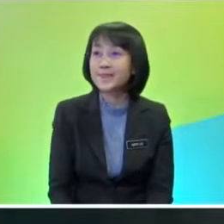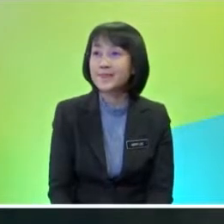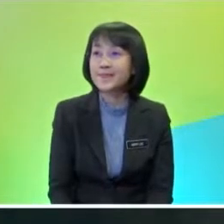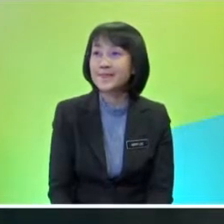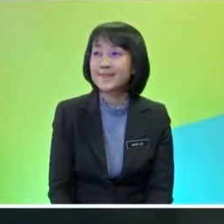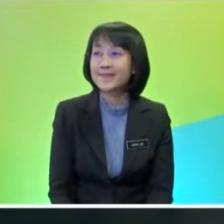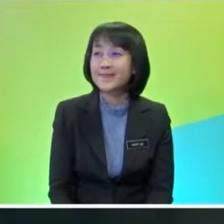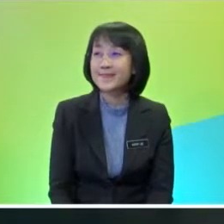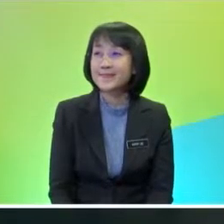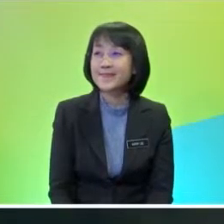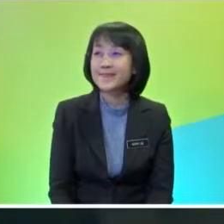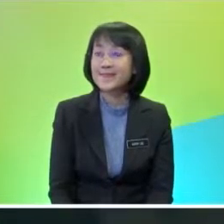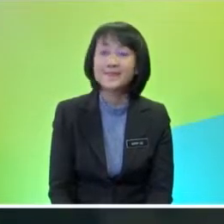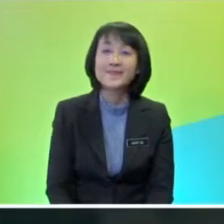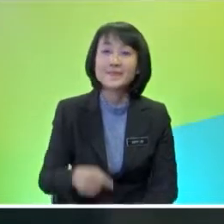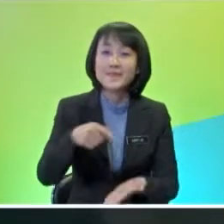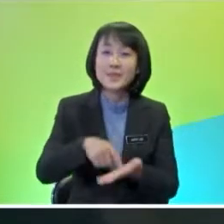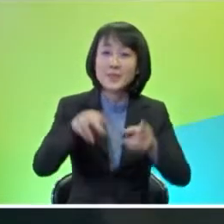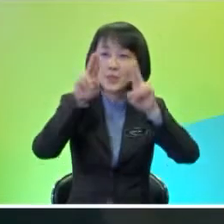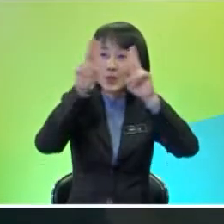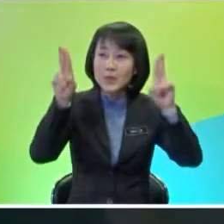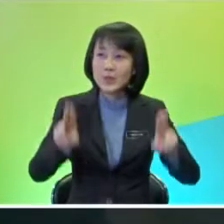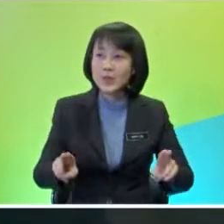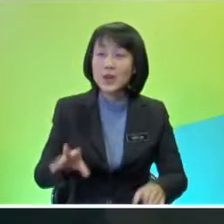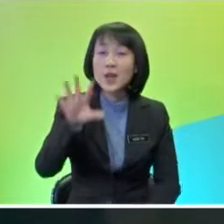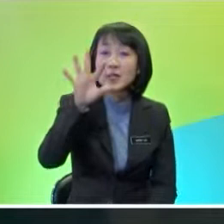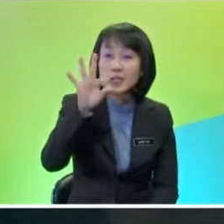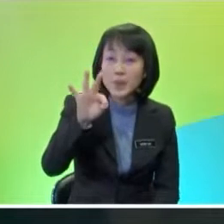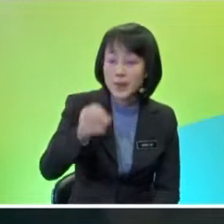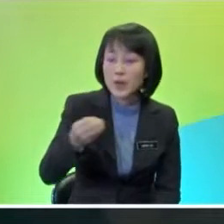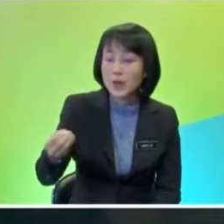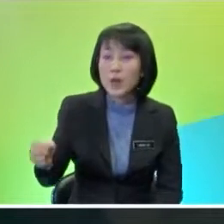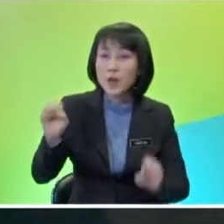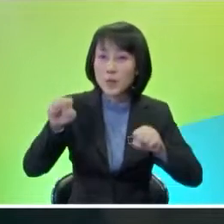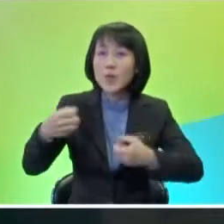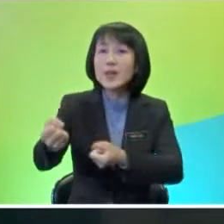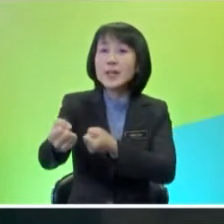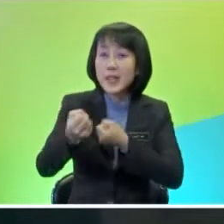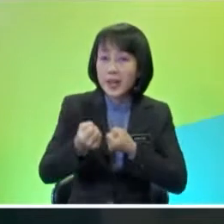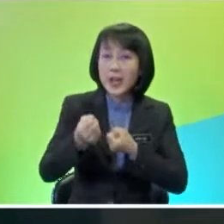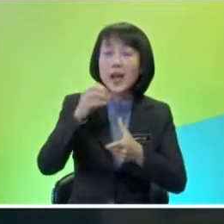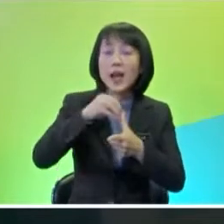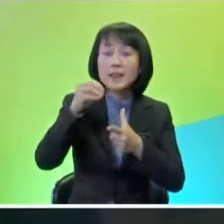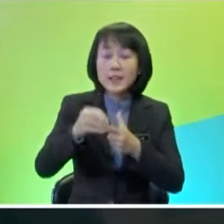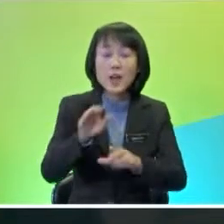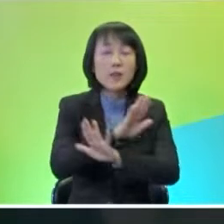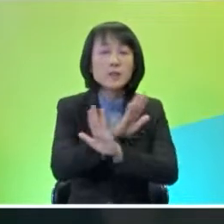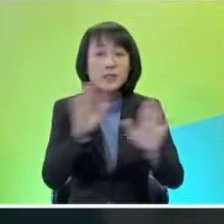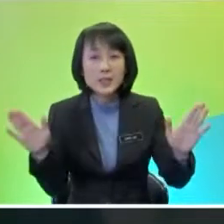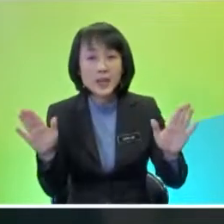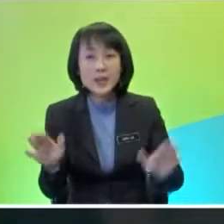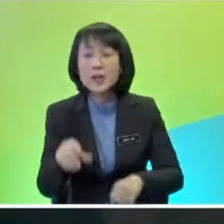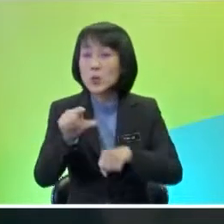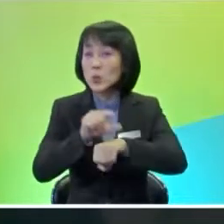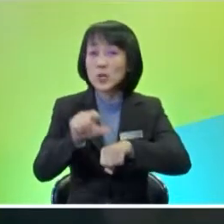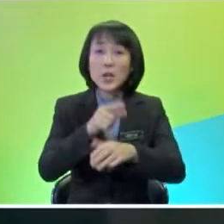Insyaallah oke Tentukan 9 objek ini sama ada boleh ditarik ataupun tidak Untuk itu menggunakan apa